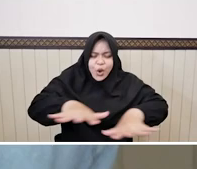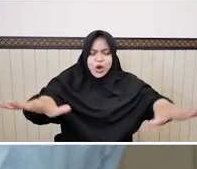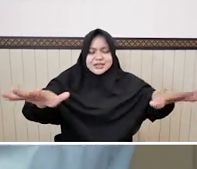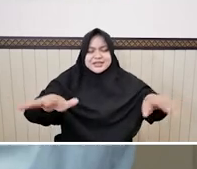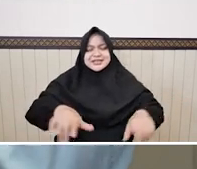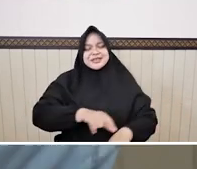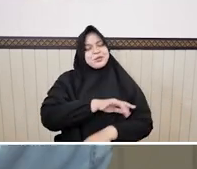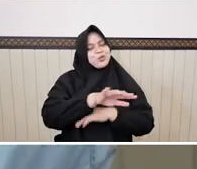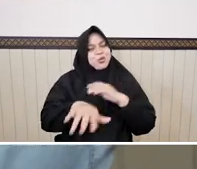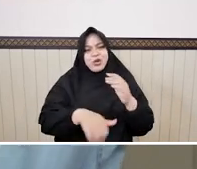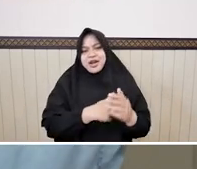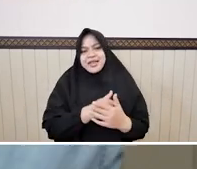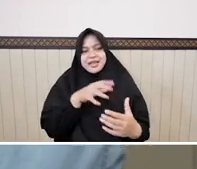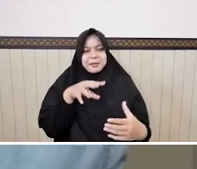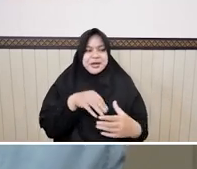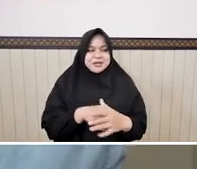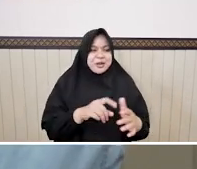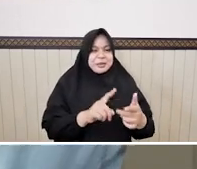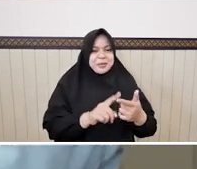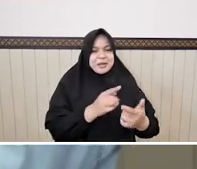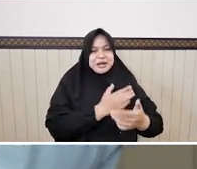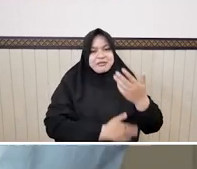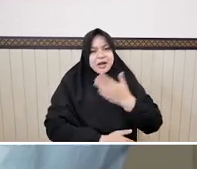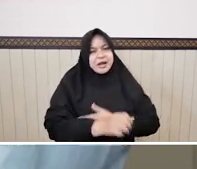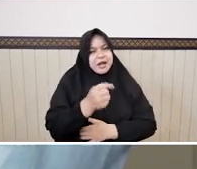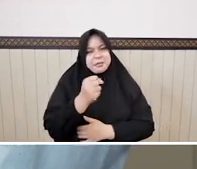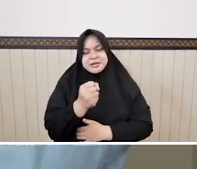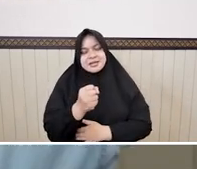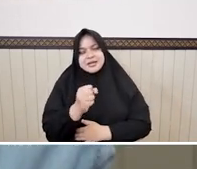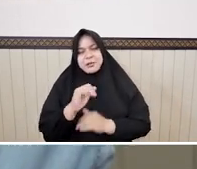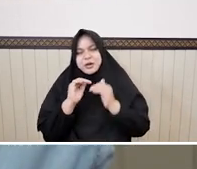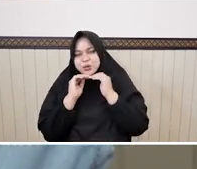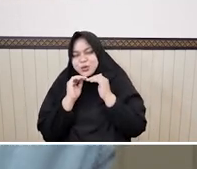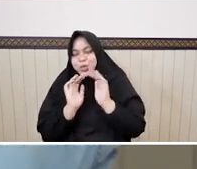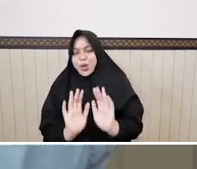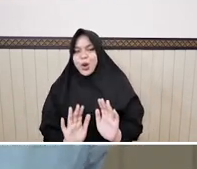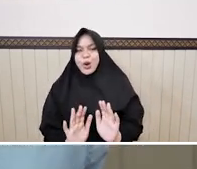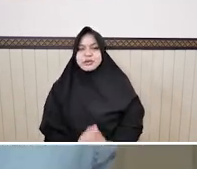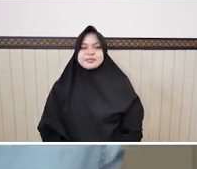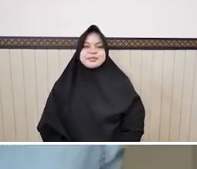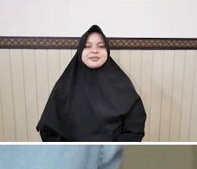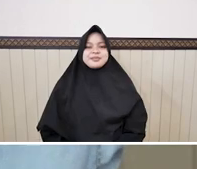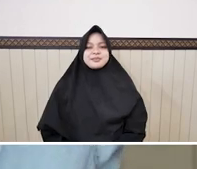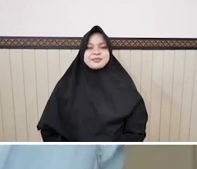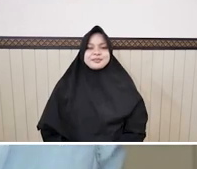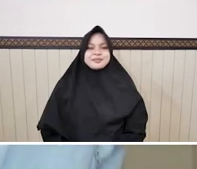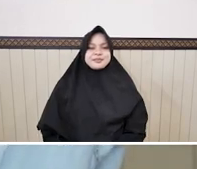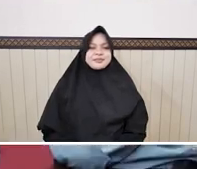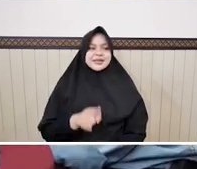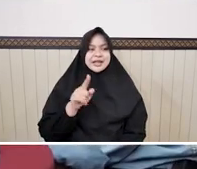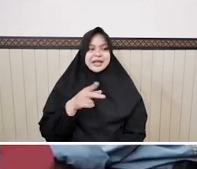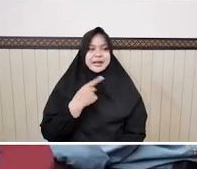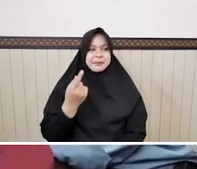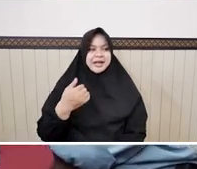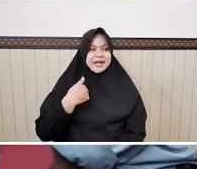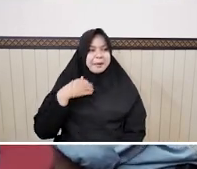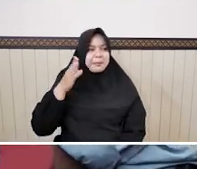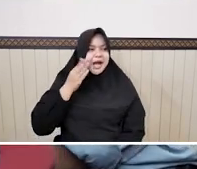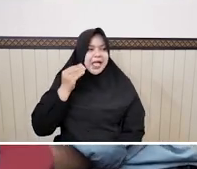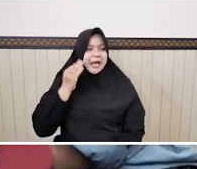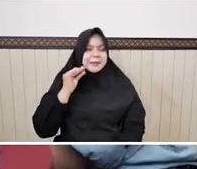oleh semua pihak termasuk teman-teman disable tidak bisanya berharap kira-kira begitu betul-betul kami ada pengalaman